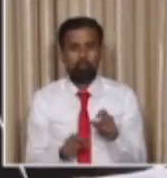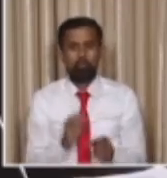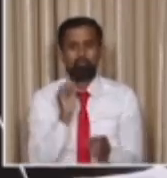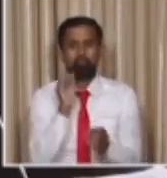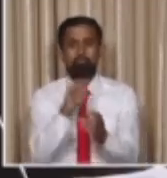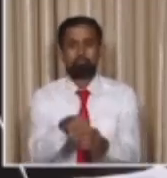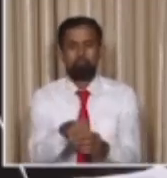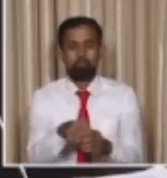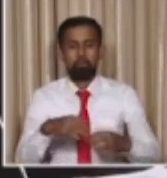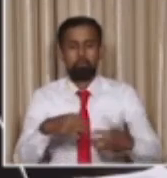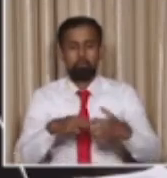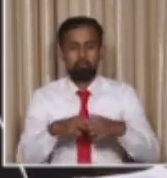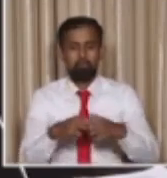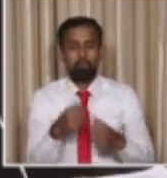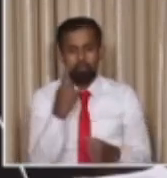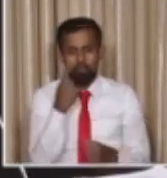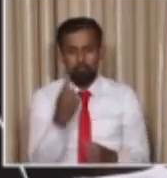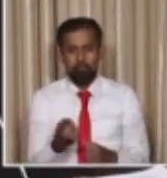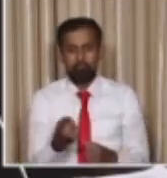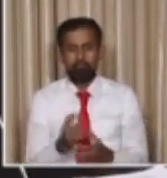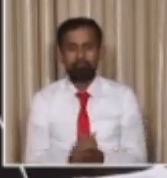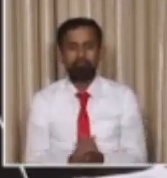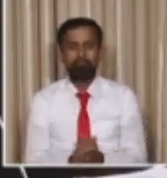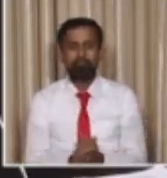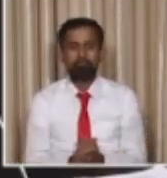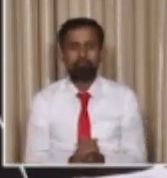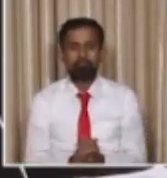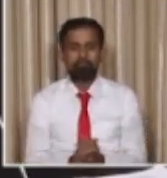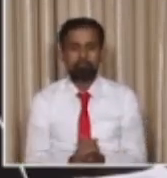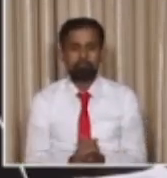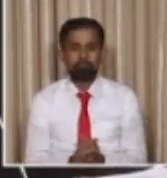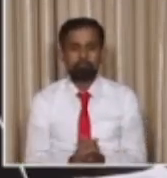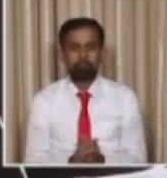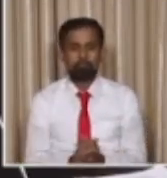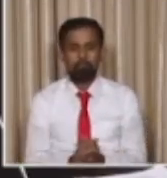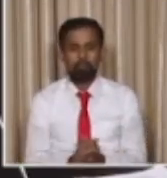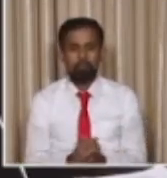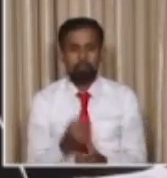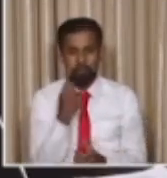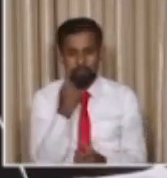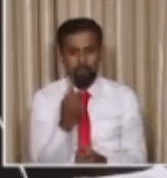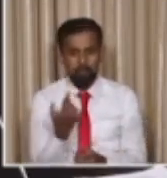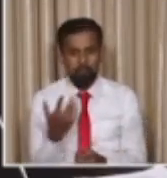ගැනීමේ අර්බුදය අපිට දකින්න ලැබුණා. ඊළඟට අපි දැක්කා